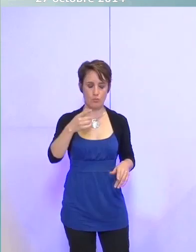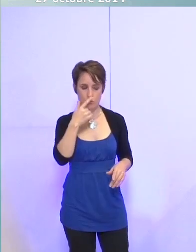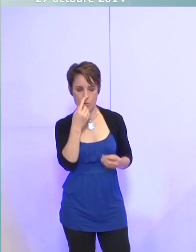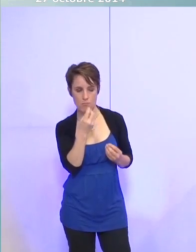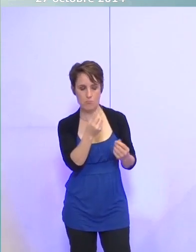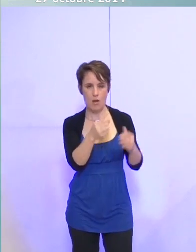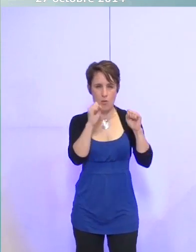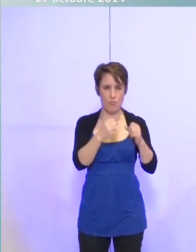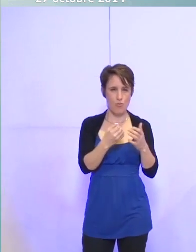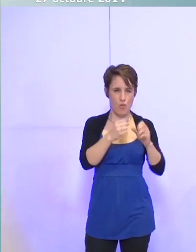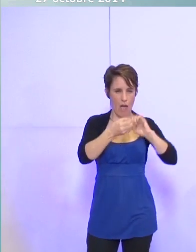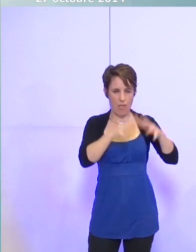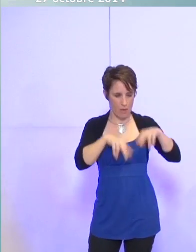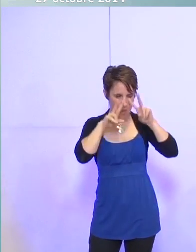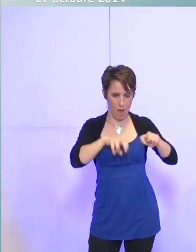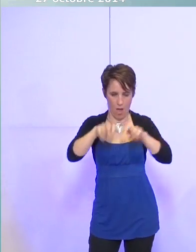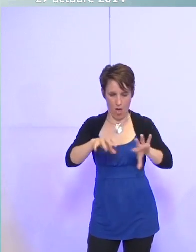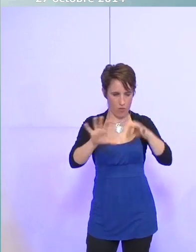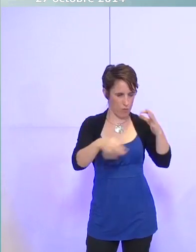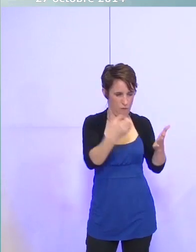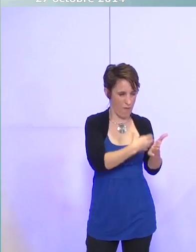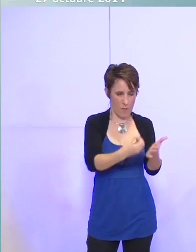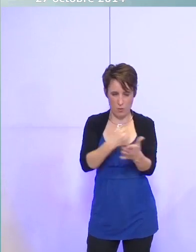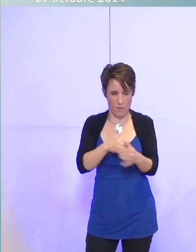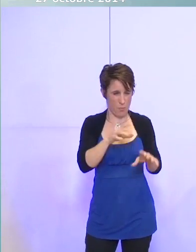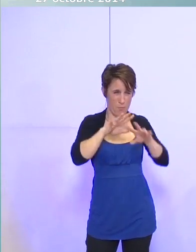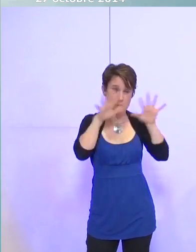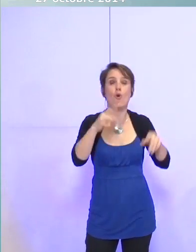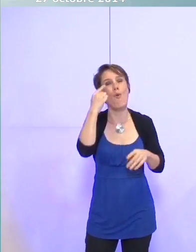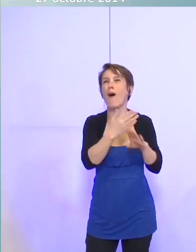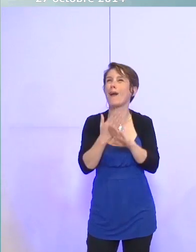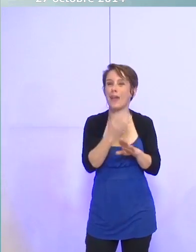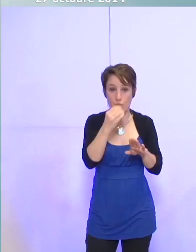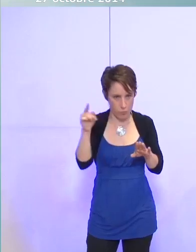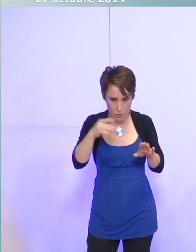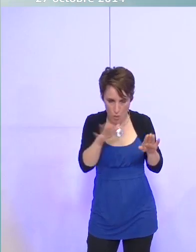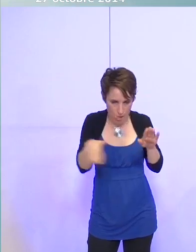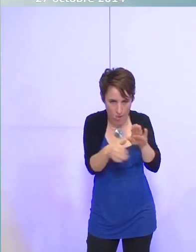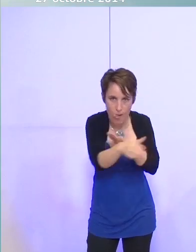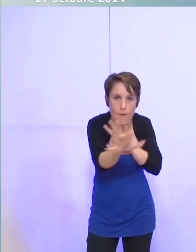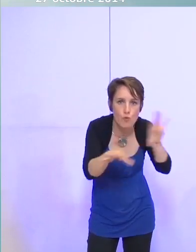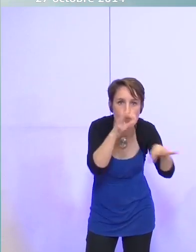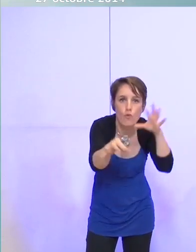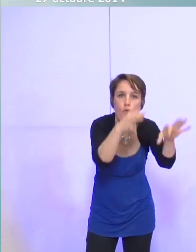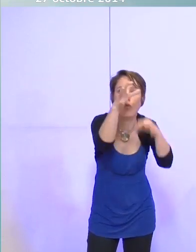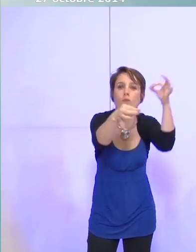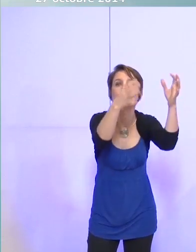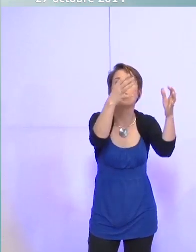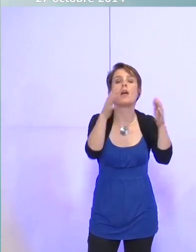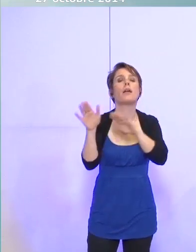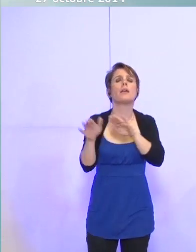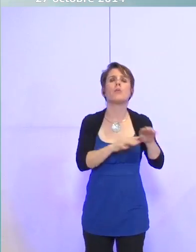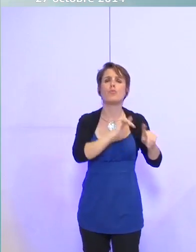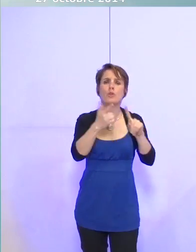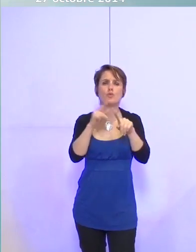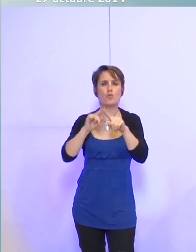trouver beaucoup d'informations alors qu'on les croit scrupuleusement cachées. Et puis la deuxième chose, je vous avoue que ça m'a presque fait rire, dans votre